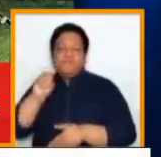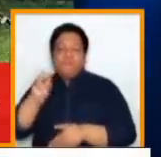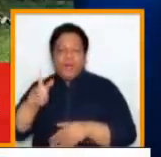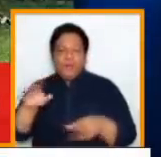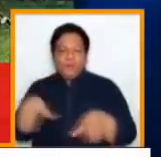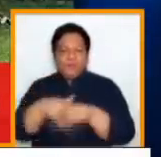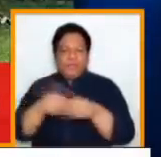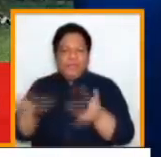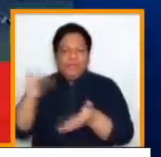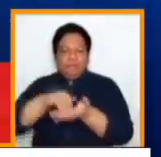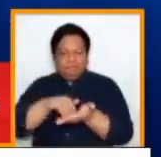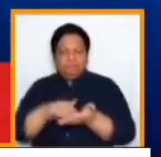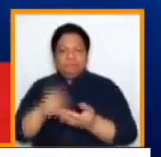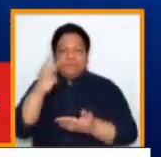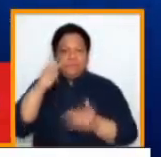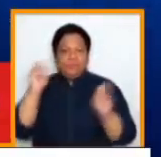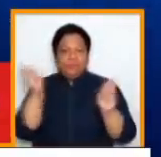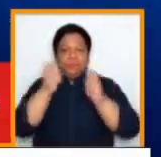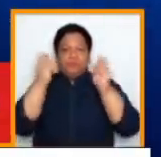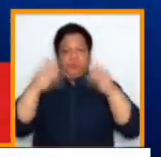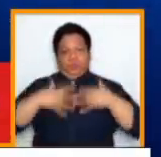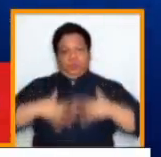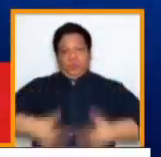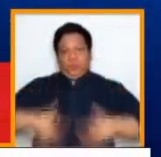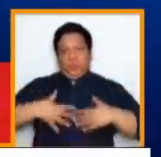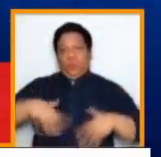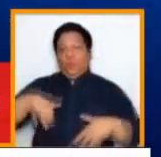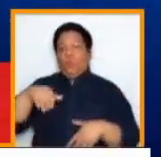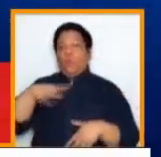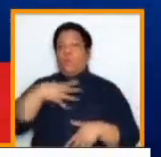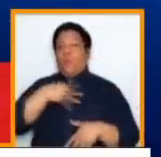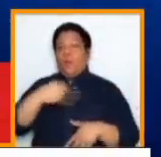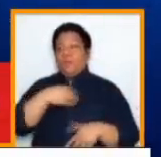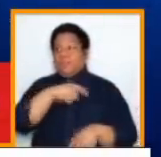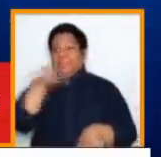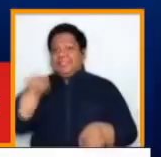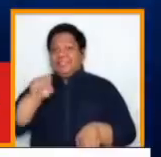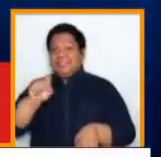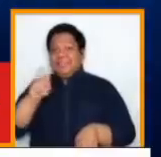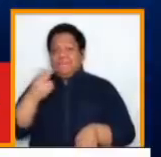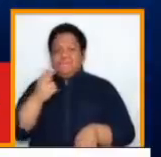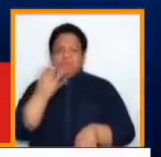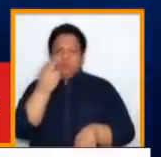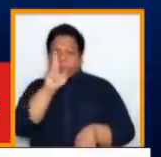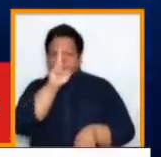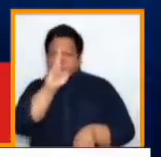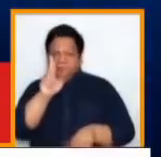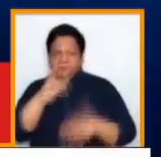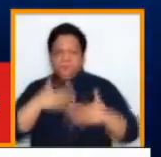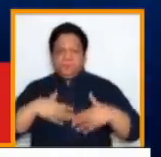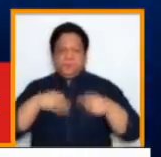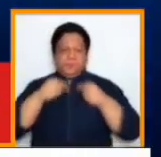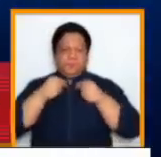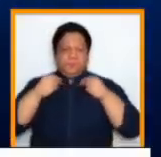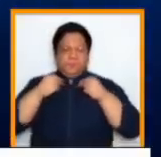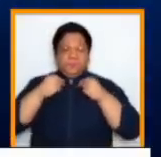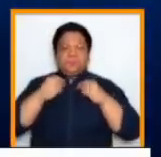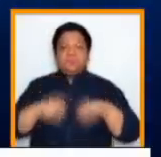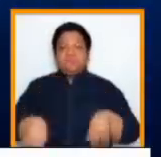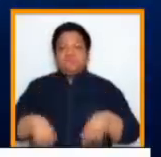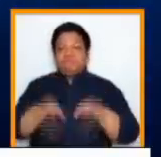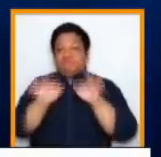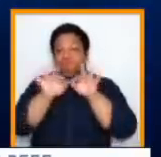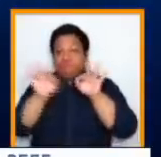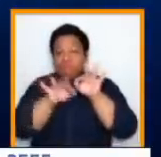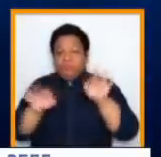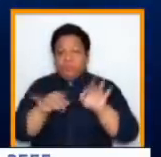na nakasuot siya ng all-white na wedding dress habang si Steph naman ay super handsome sa kanyang tuxedo. Sa caption, sinabi ni Aisha na surprise